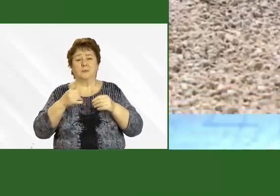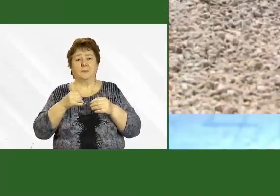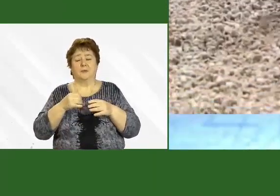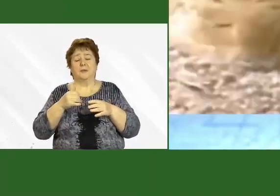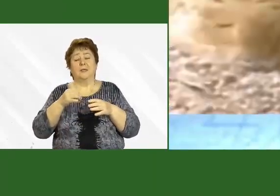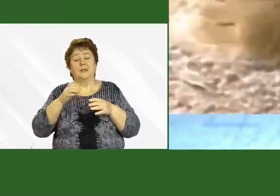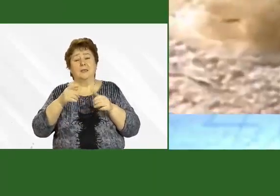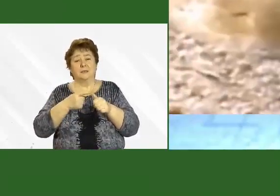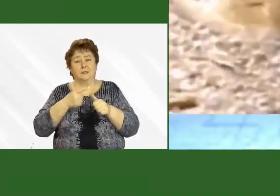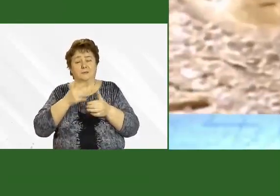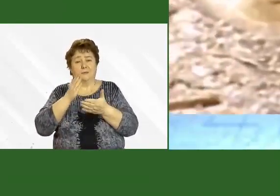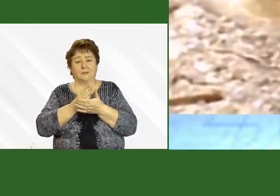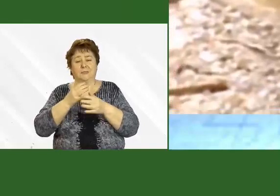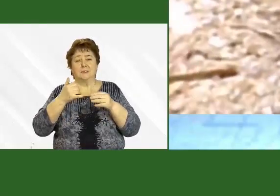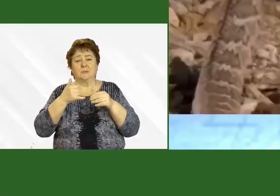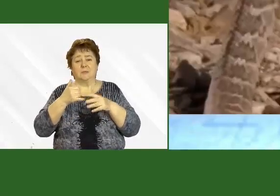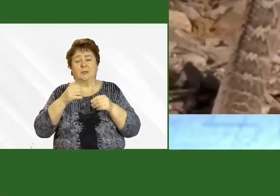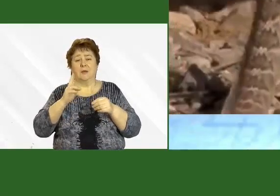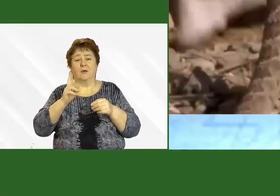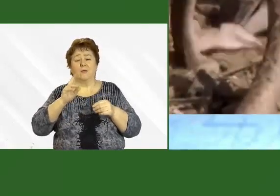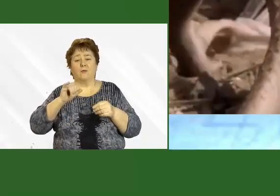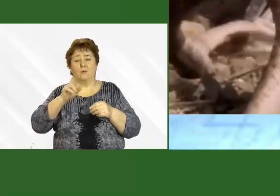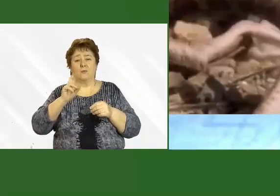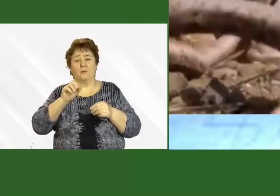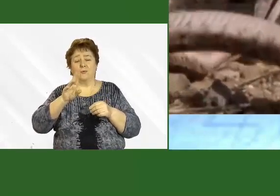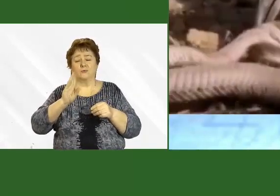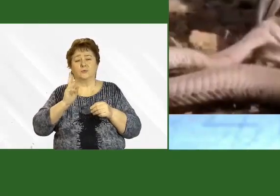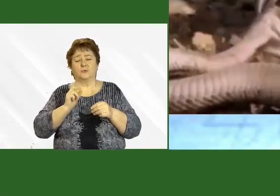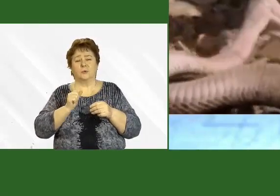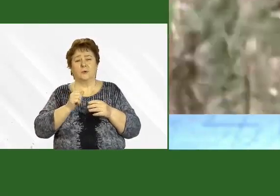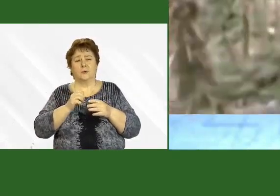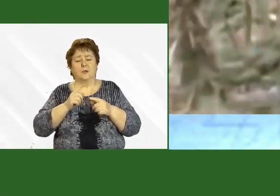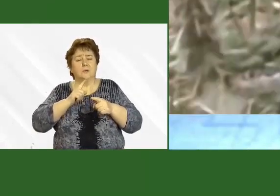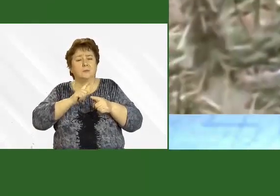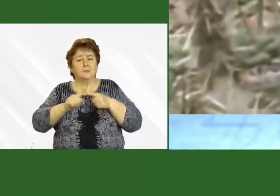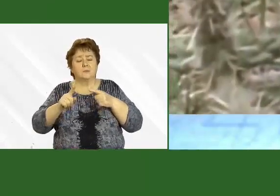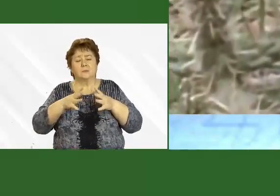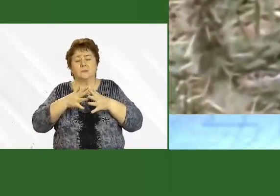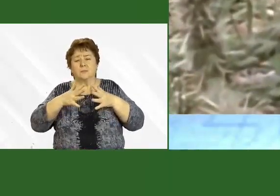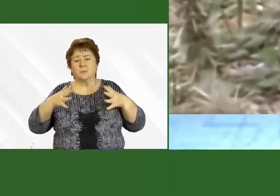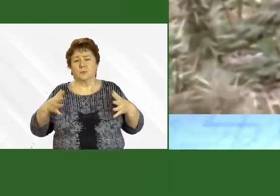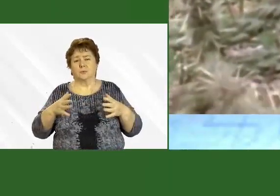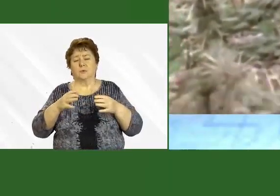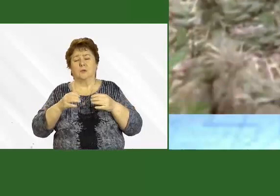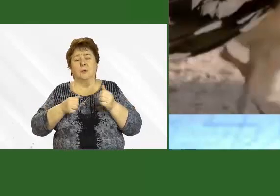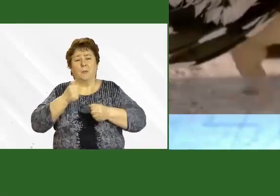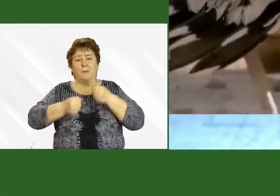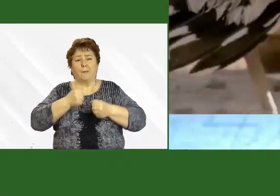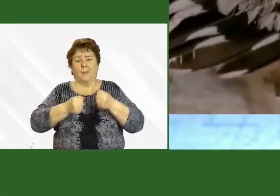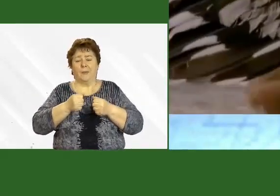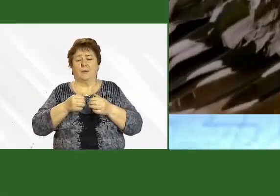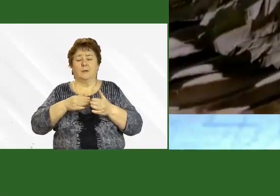земляная кукушка эта птица в большой скоростью бегай на длинных